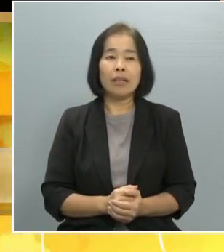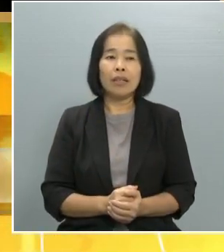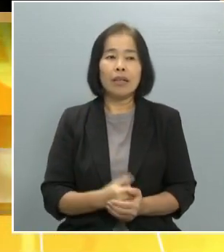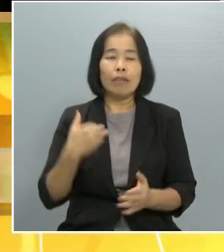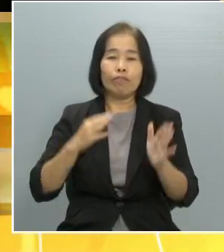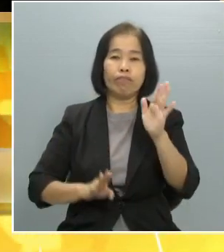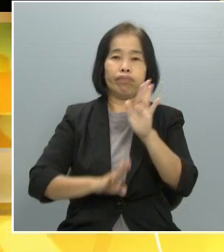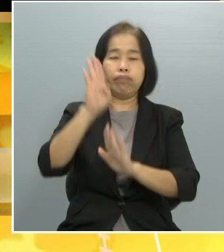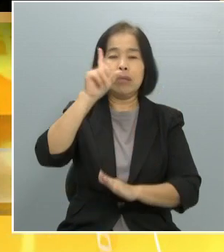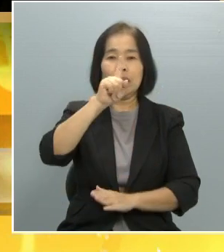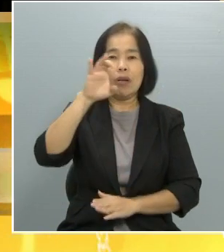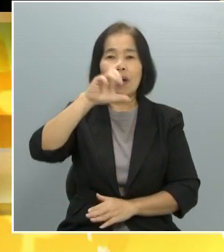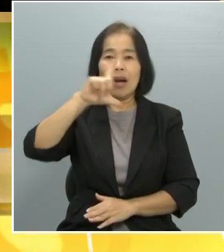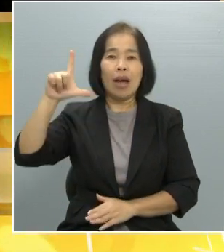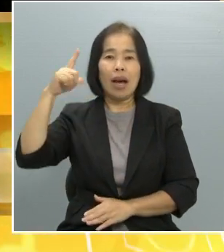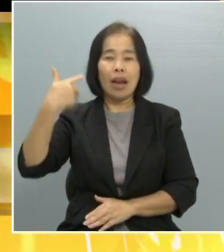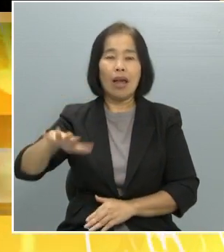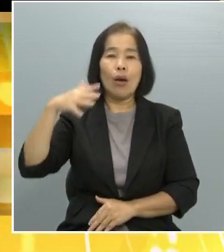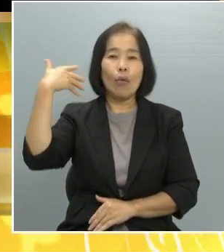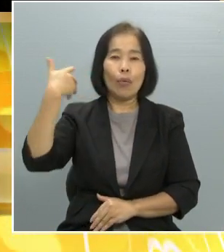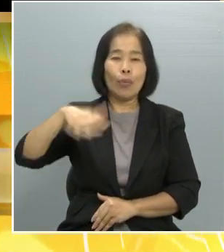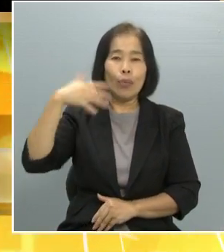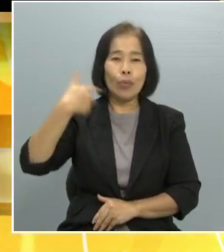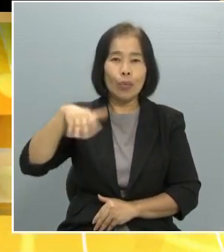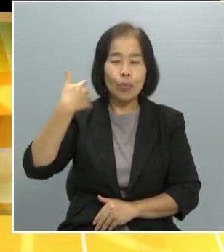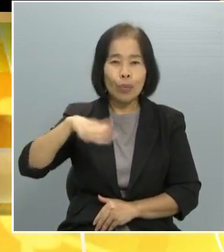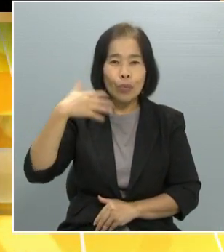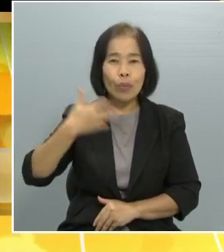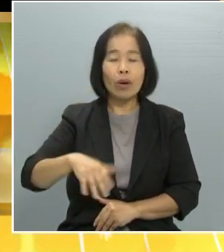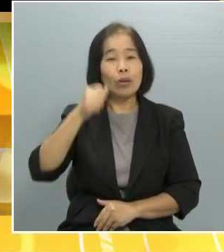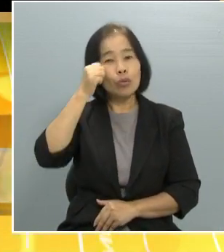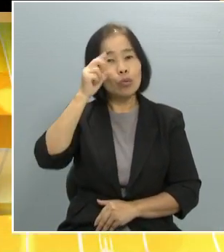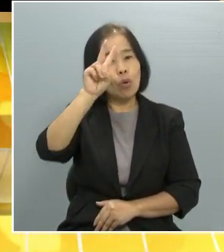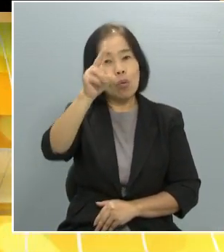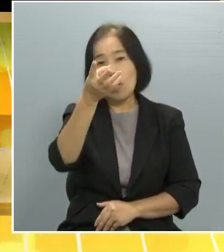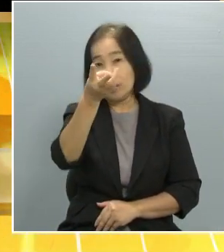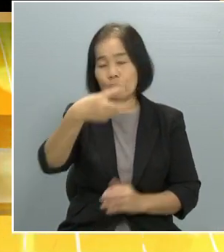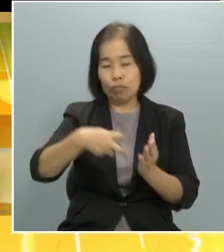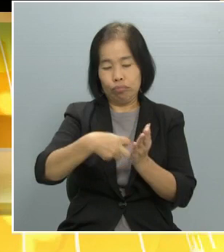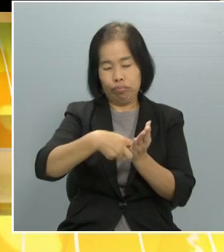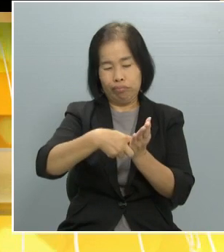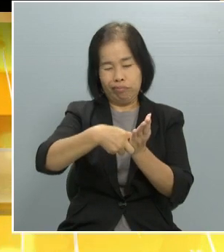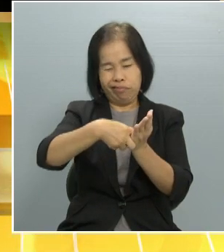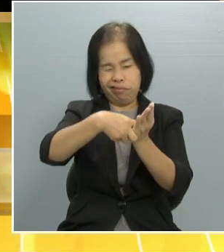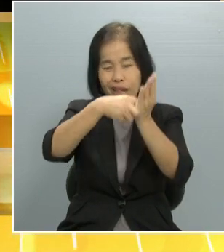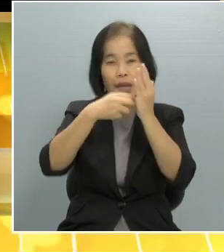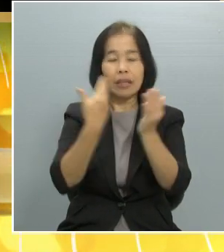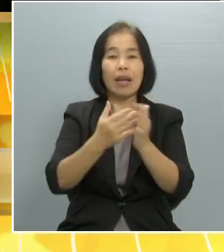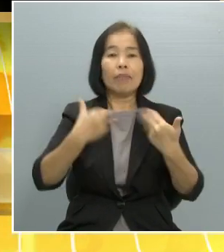100 ล้านบโอห 100 ล้านแรกมาแล้ว ภายใน 2 วันเท่านั้นนะคะ ภาพยนต์นี่